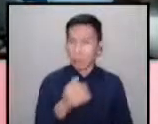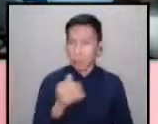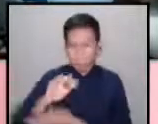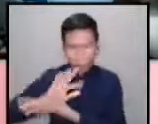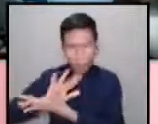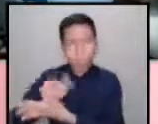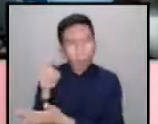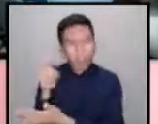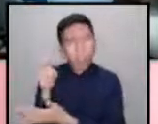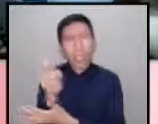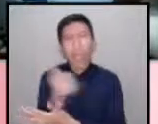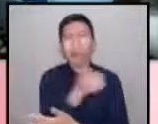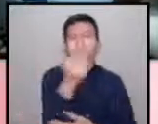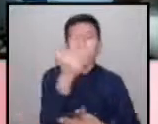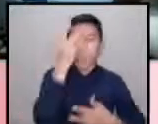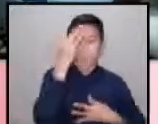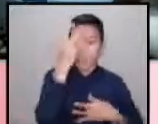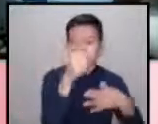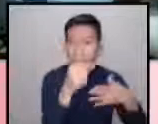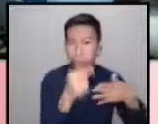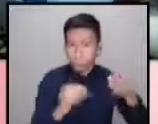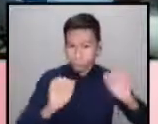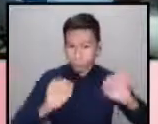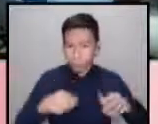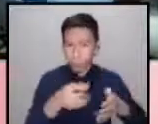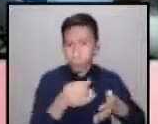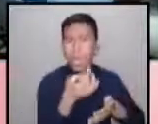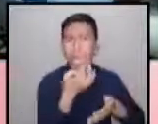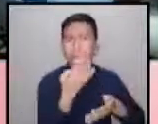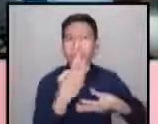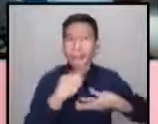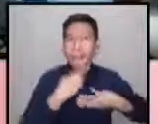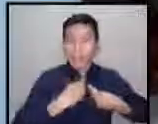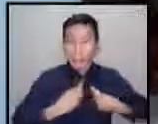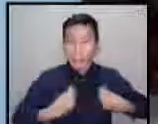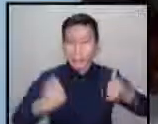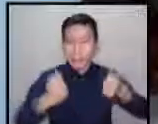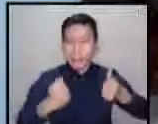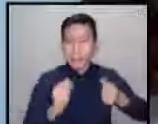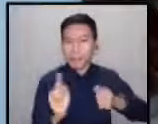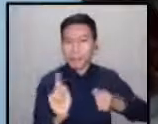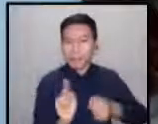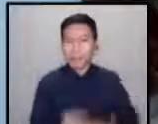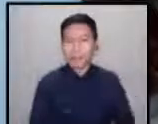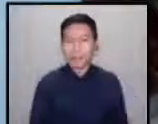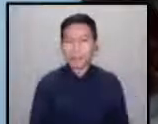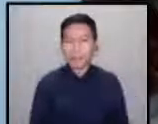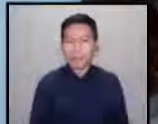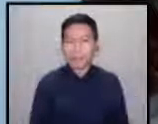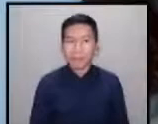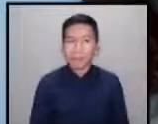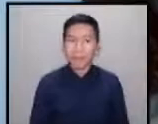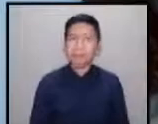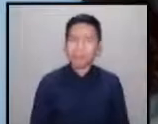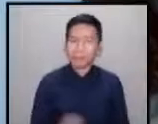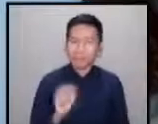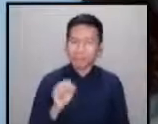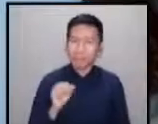Dok? Oh, okay. Ang pinakamaganda kasi dyan, Dayan, besides